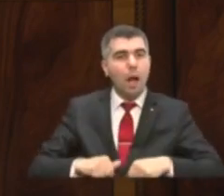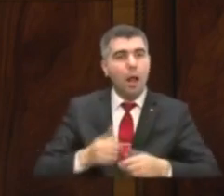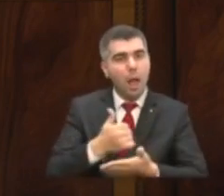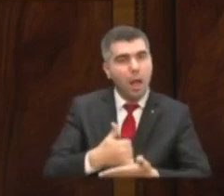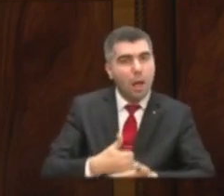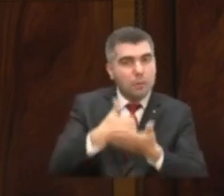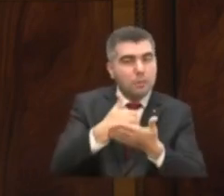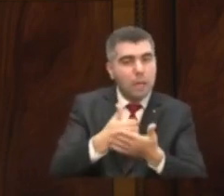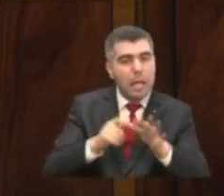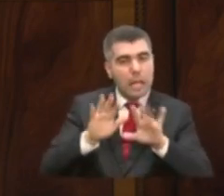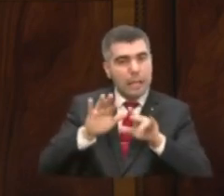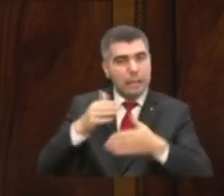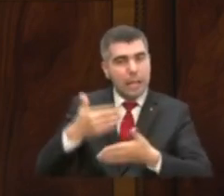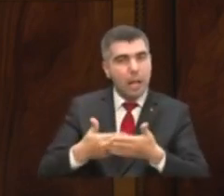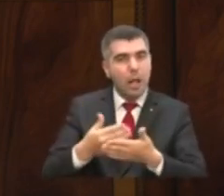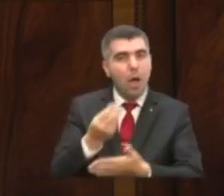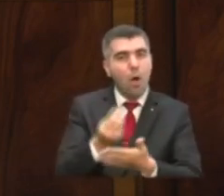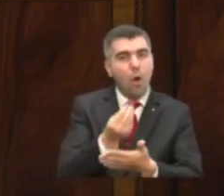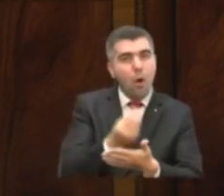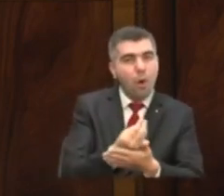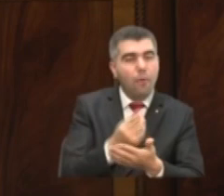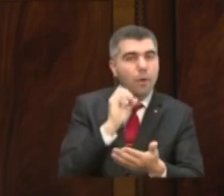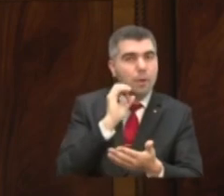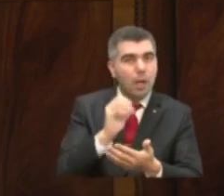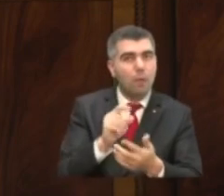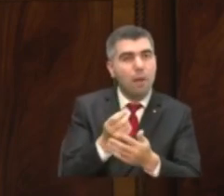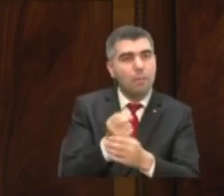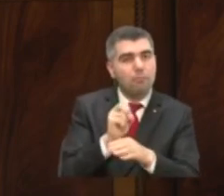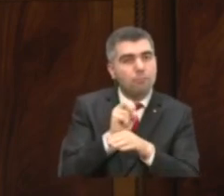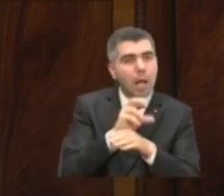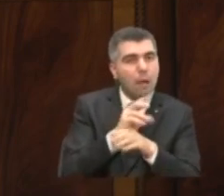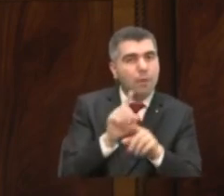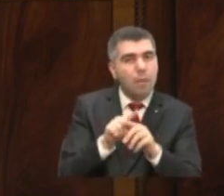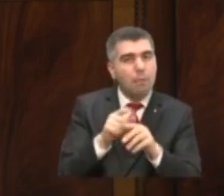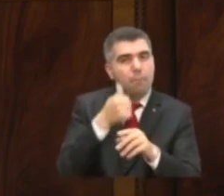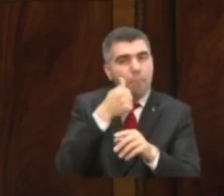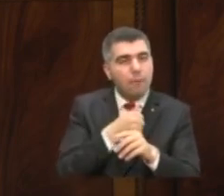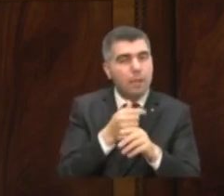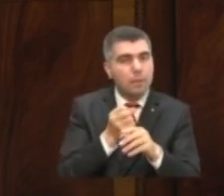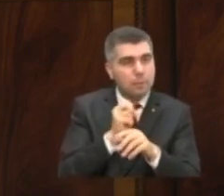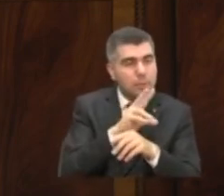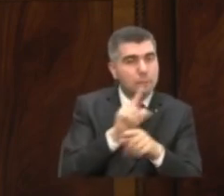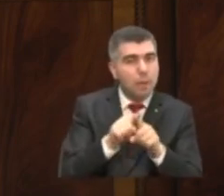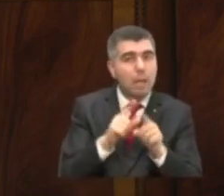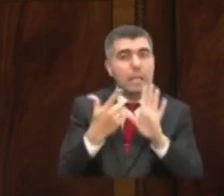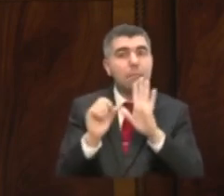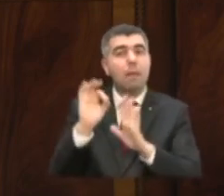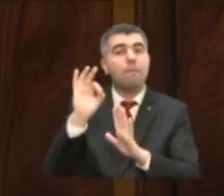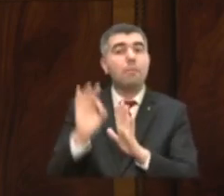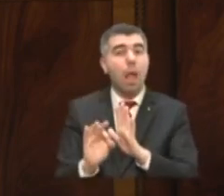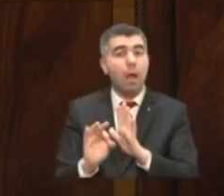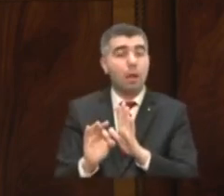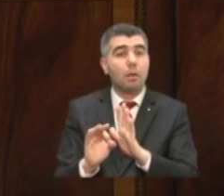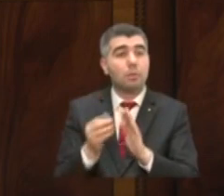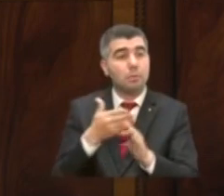كشف تقارير جديدة أن الأطفال المغاربة غير المصاحبين يتسللوا إلى إسبانيا يمثلون 70% من الأطفال، والذين وصلوا إلى